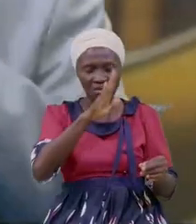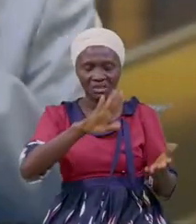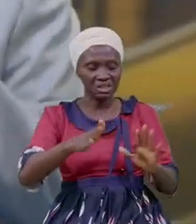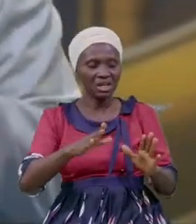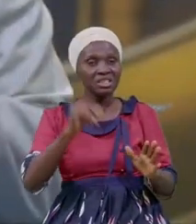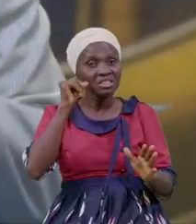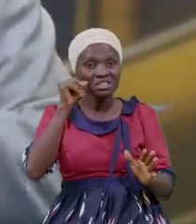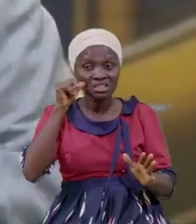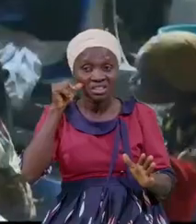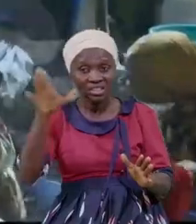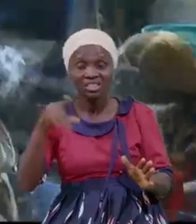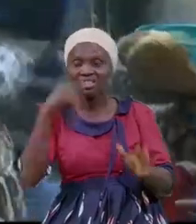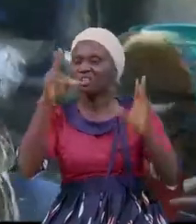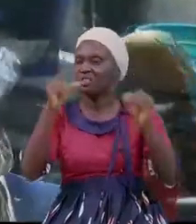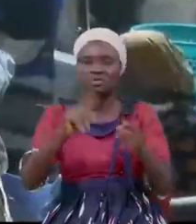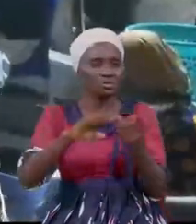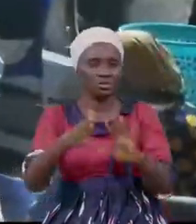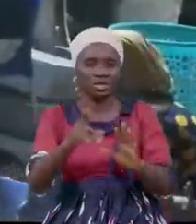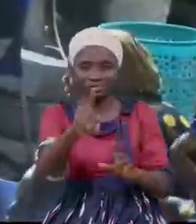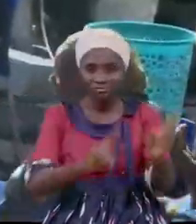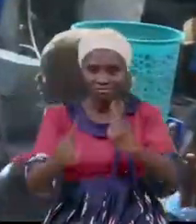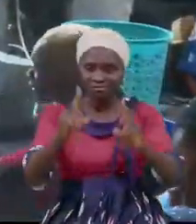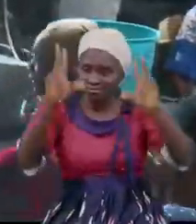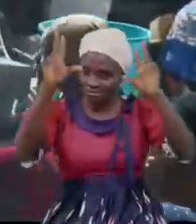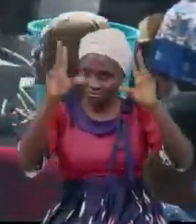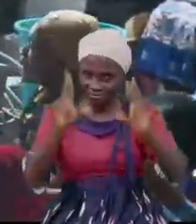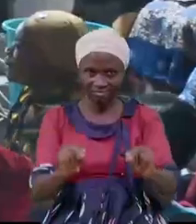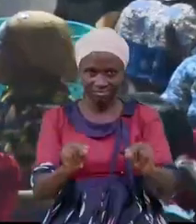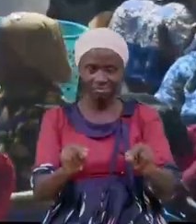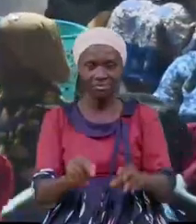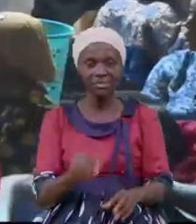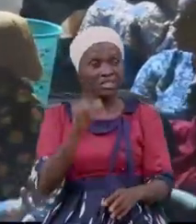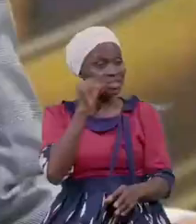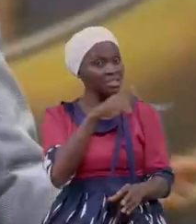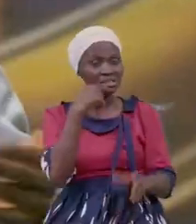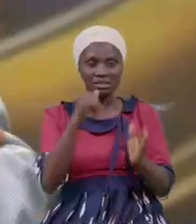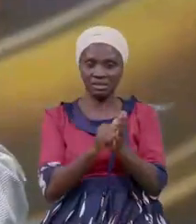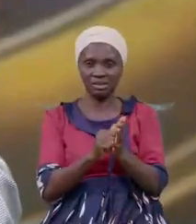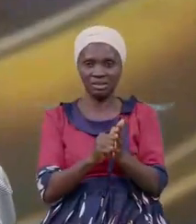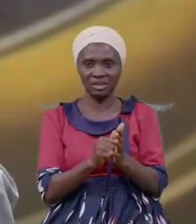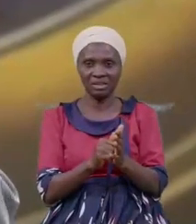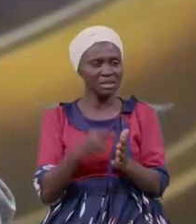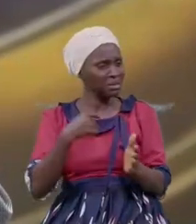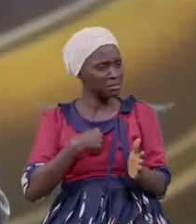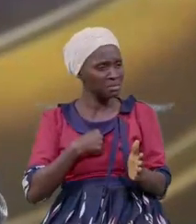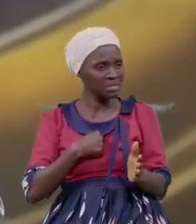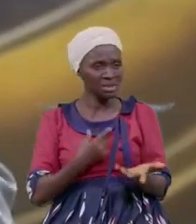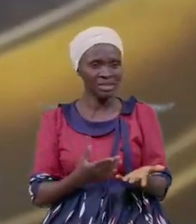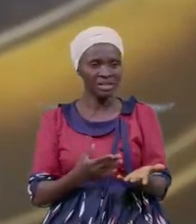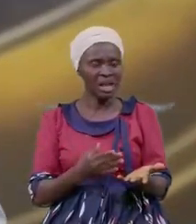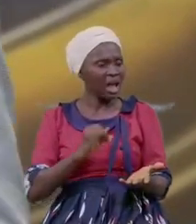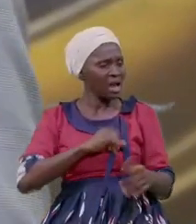aide-moi à crier non elle a dit je ne peux pas mourir mais dans